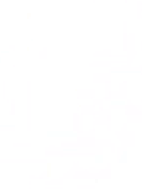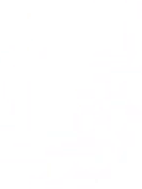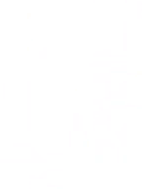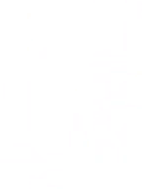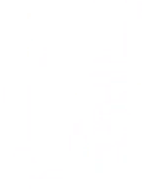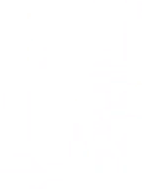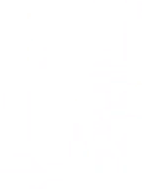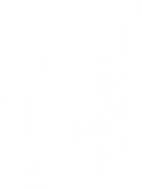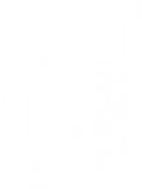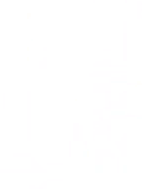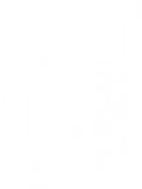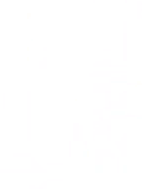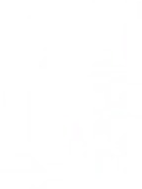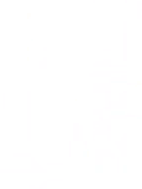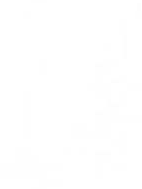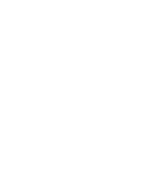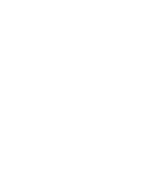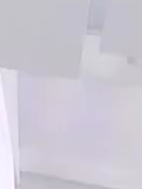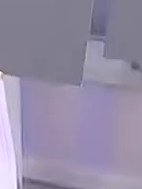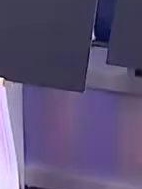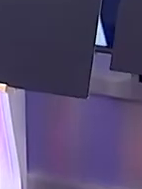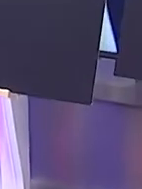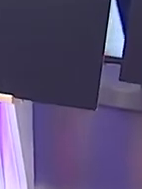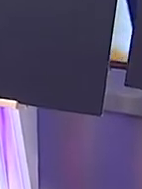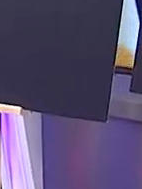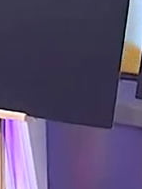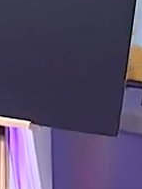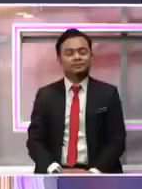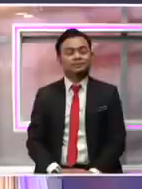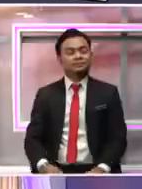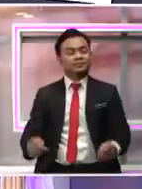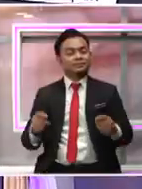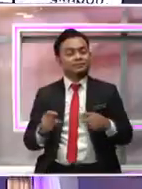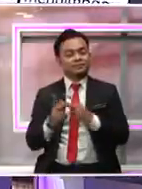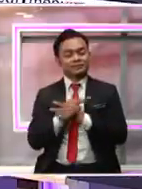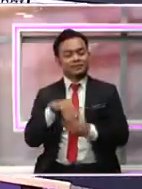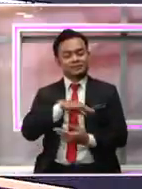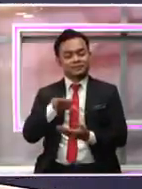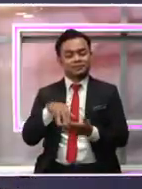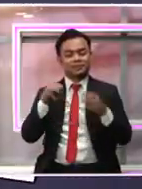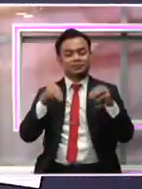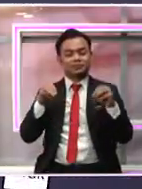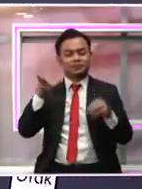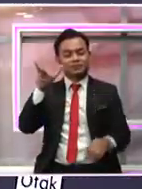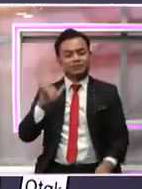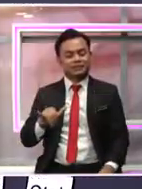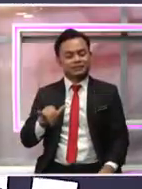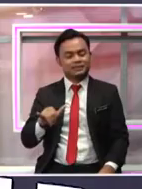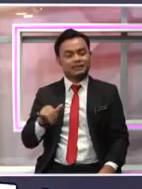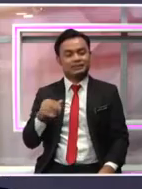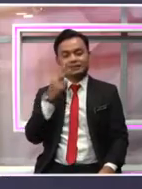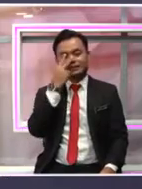Sidik TV kepe Cuma kasih murid-murid di rumah yang masih menonton didikte di